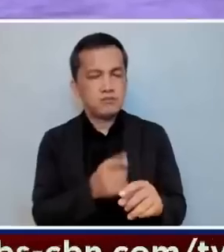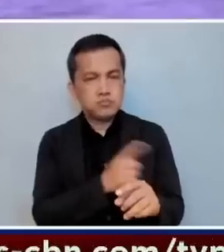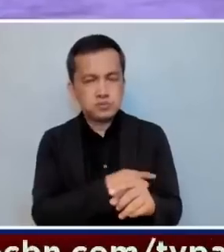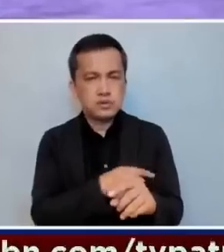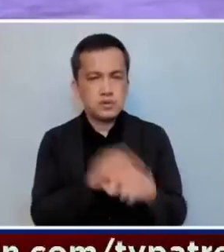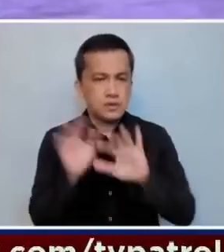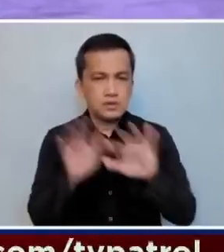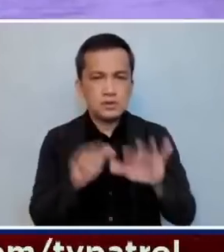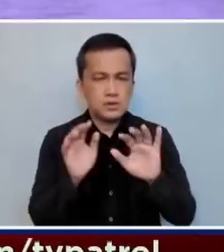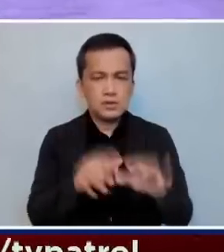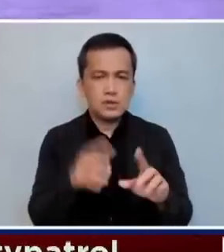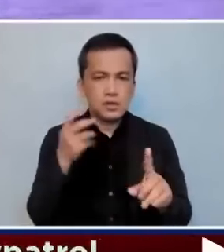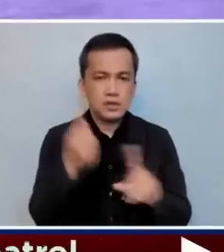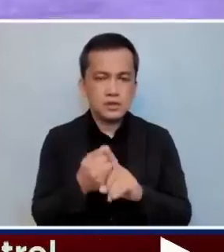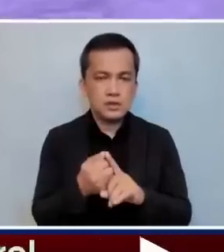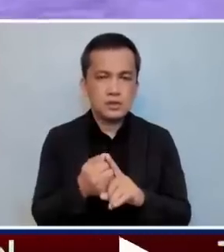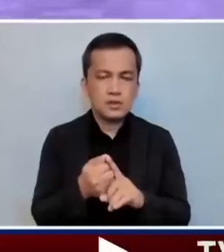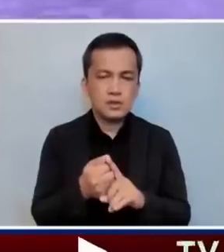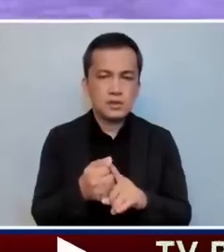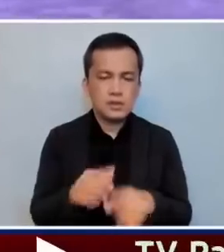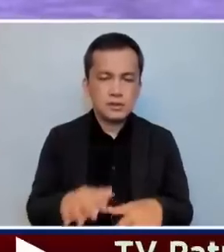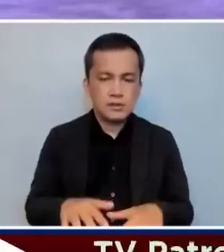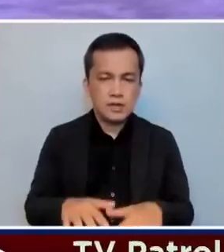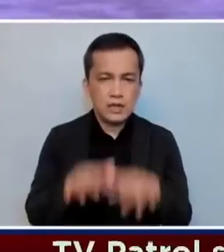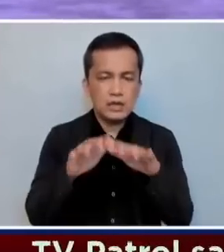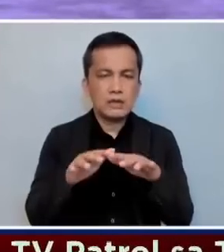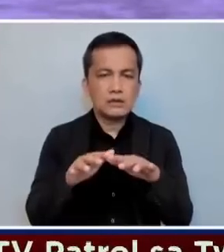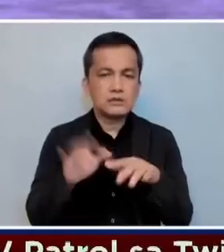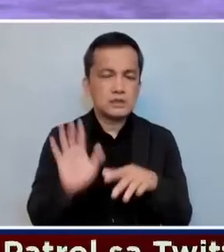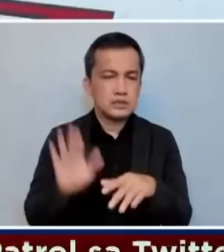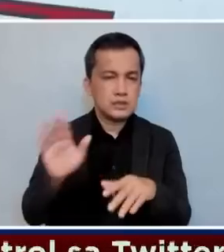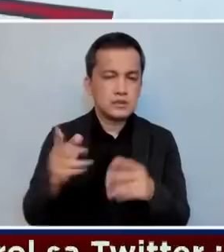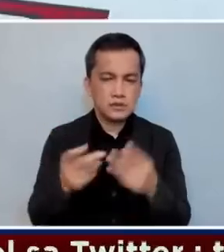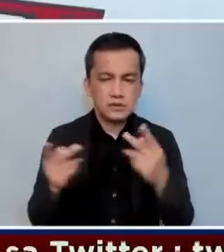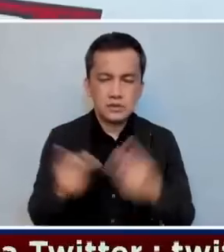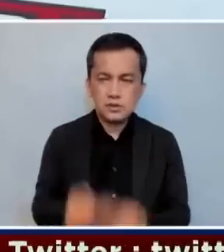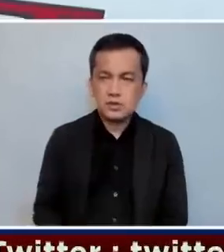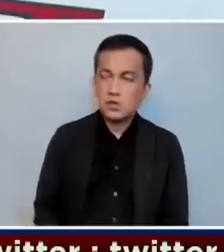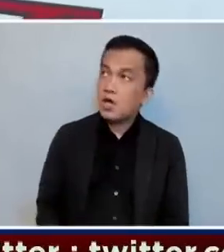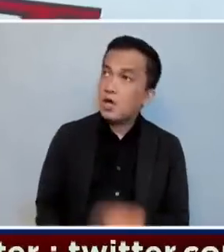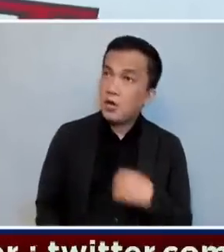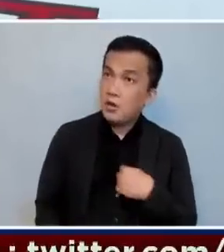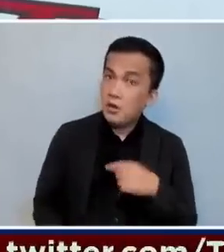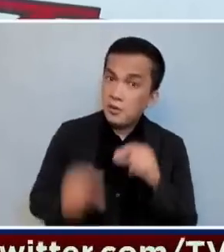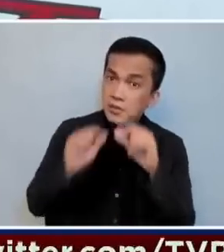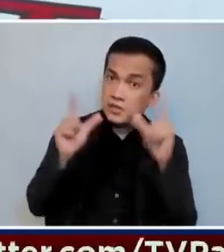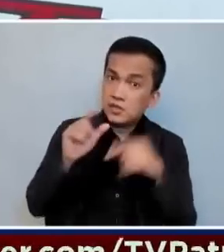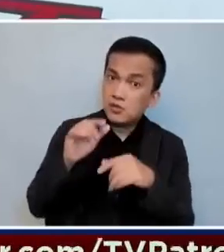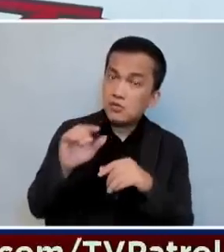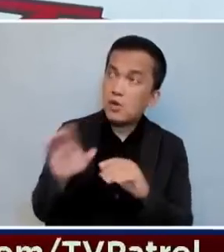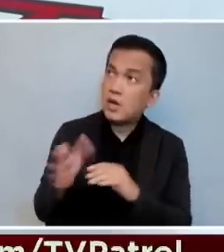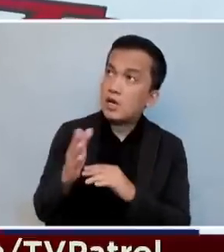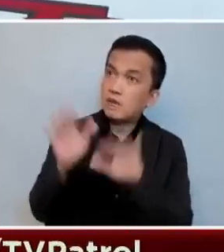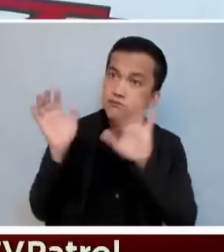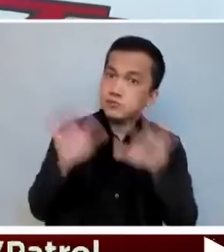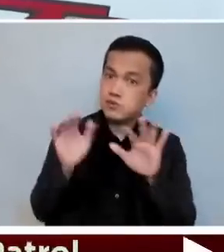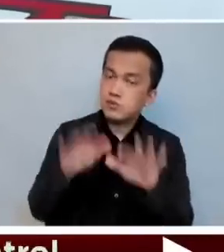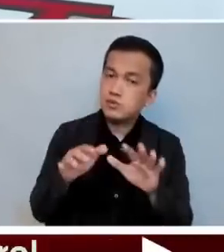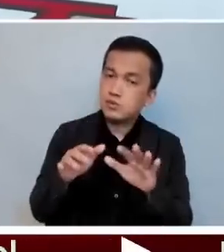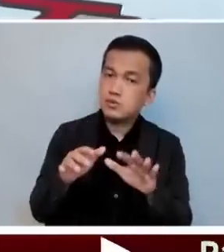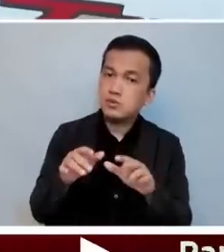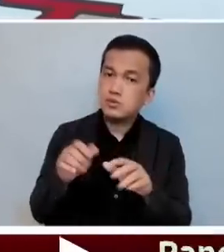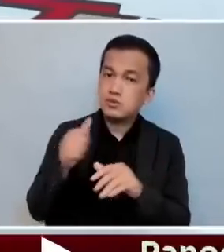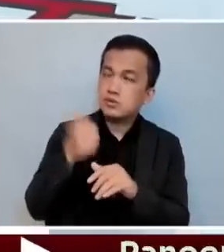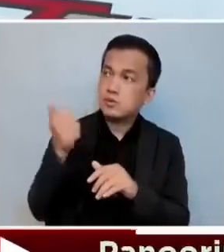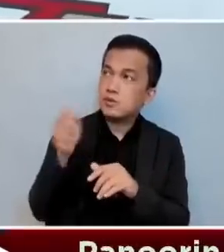epekto ng hangin at baha sa kanilang lugar. Pagkagising po namin kayo ng umaga, ang lakas na po ng ulan, tapos yung mga ibang puno po